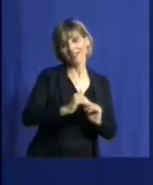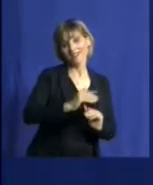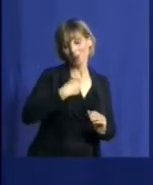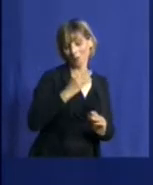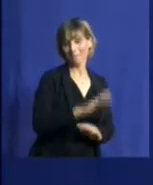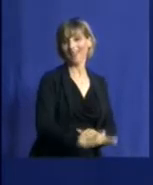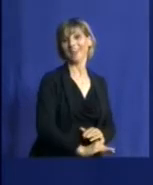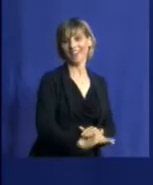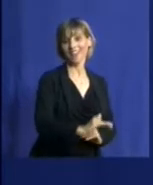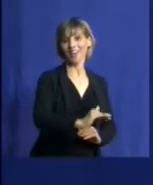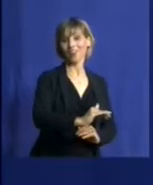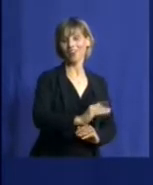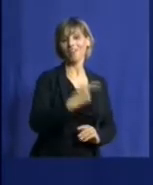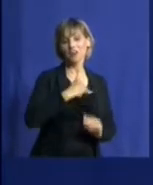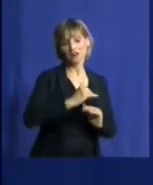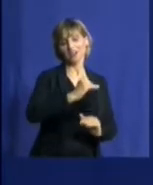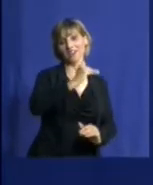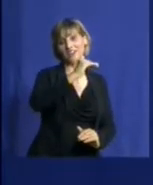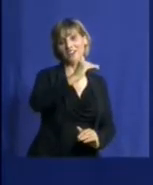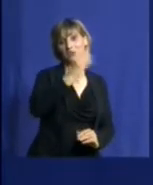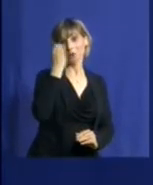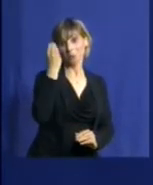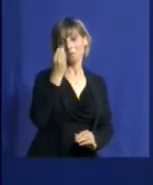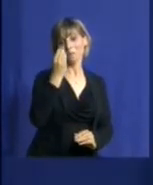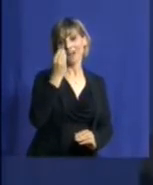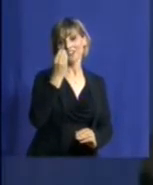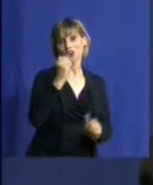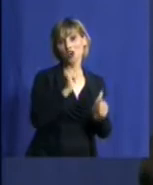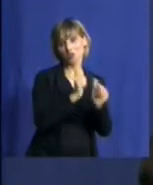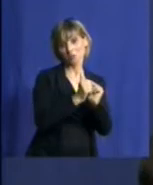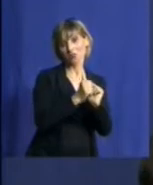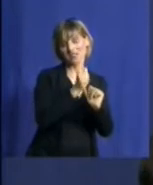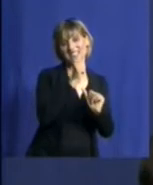che poi quando sono cresciuta. Cresci,